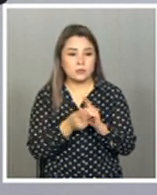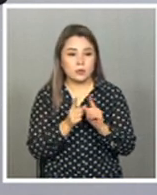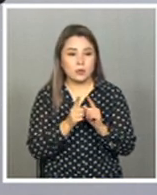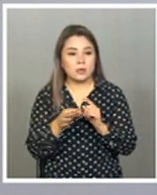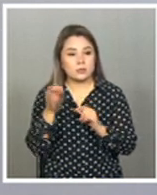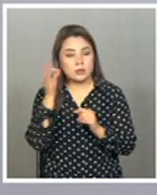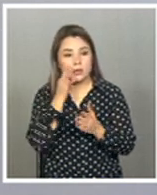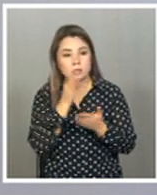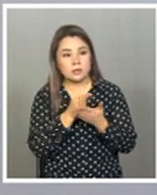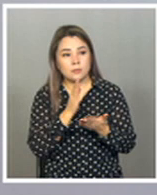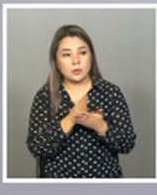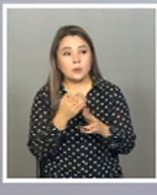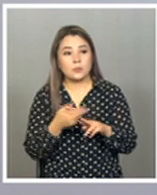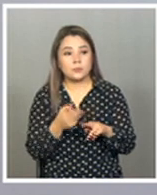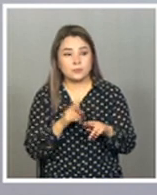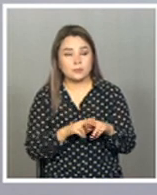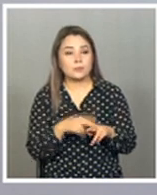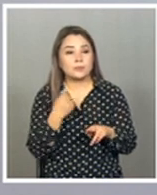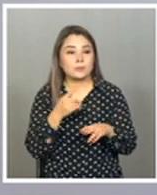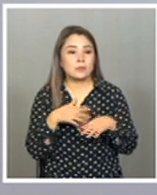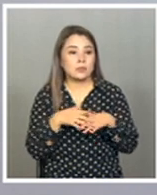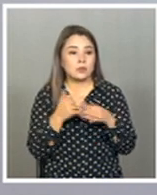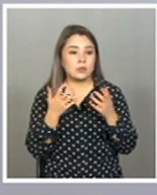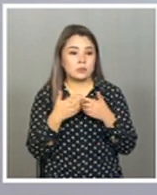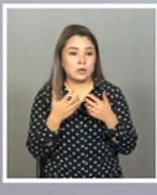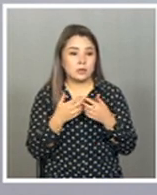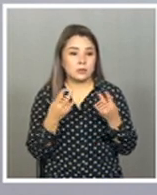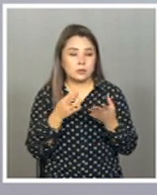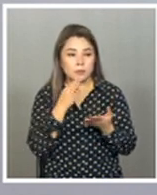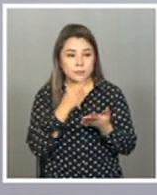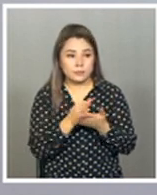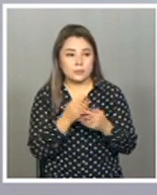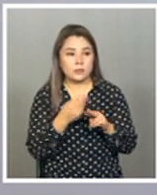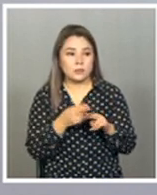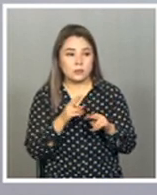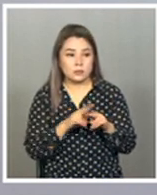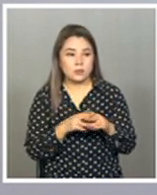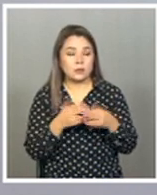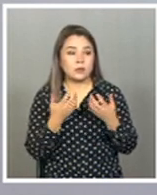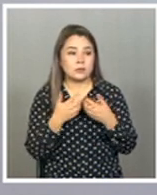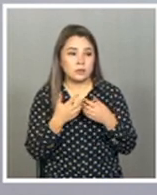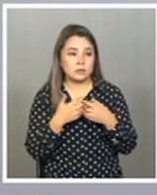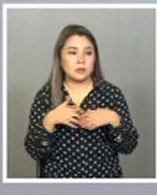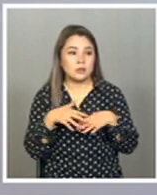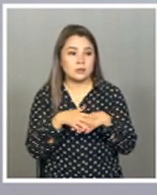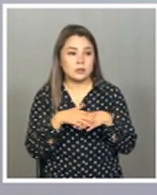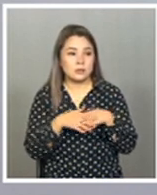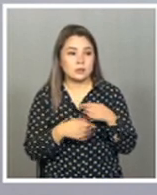салайын. Сонымен бірінші өрнектің мәнін табайық. Бұл жерде өрнегіміз келесідей жазылады.